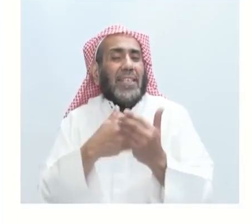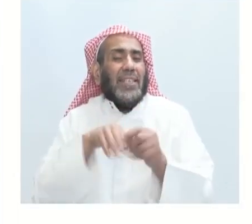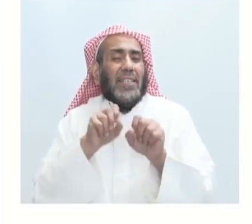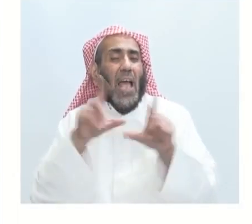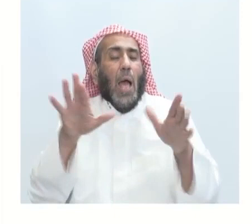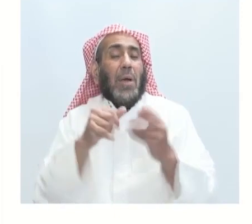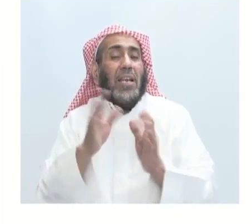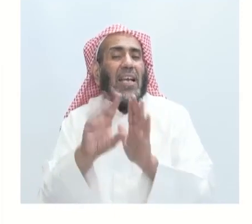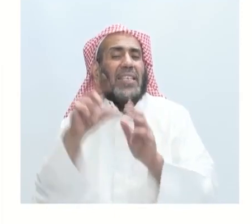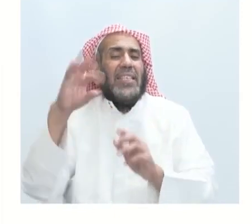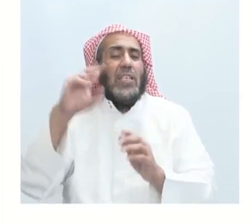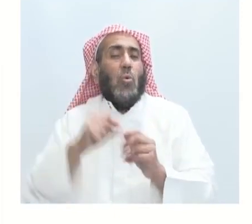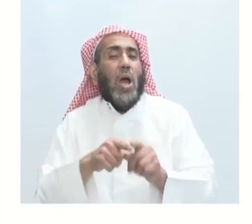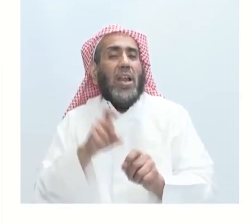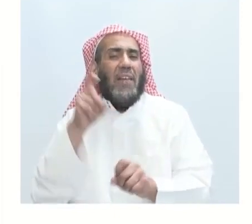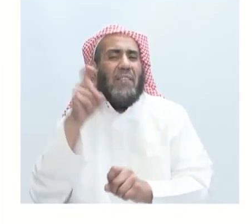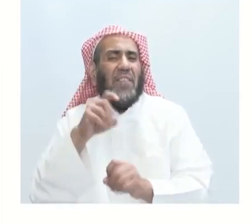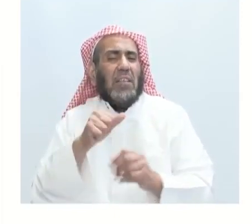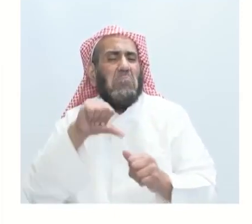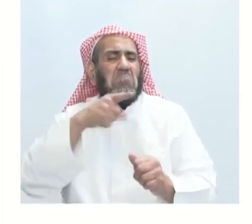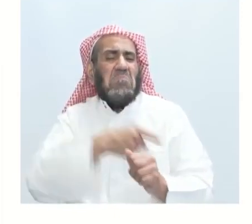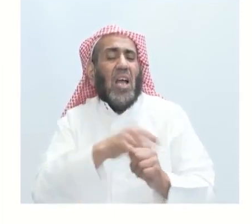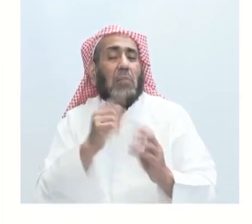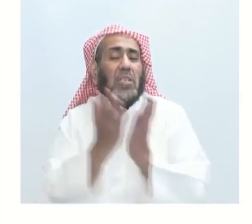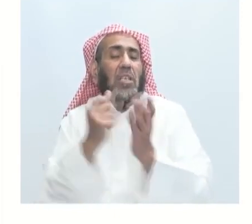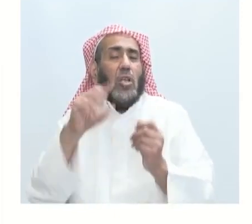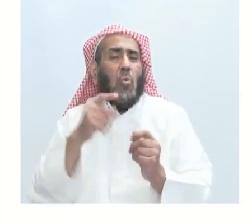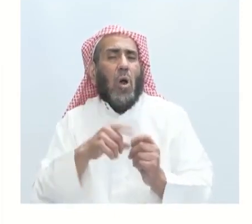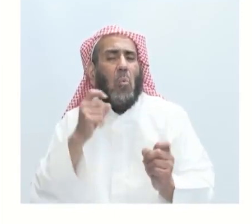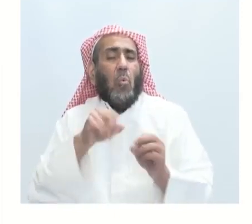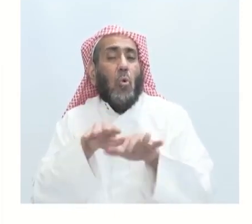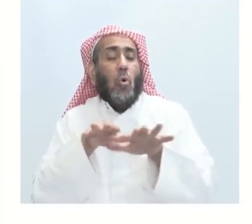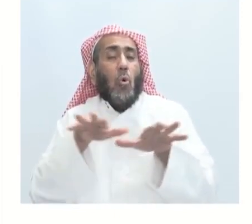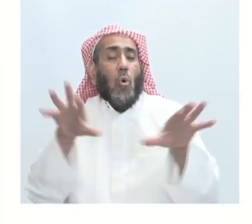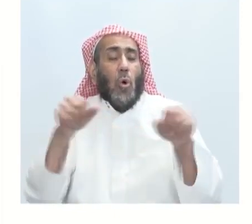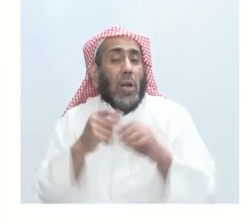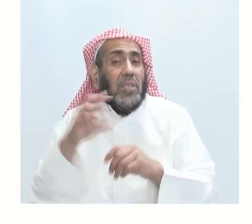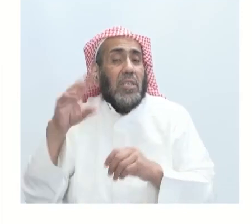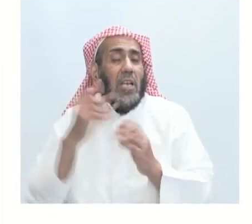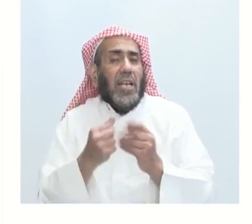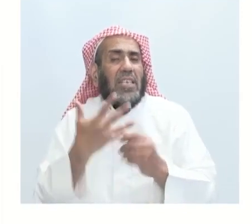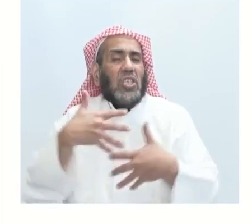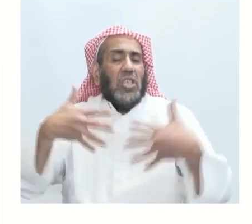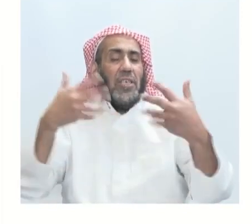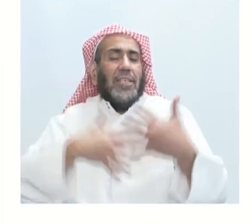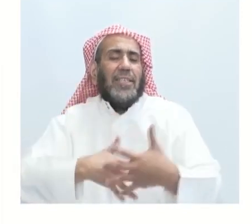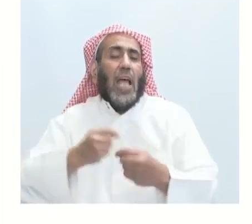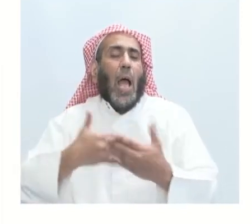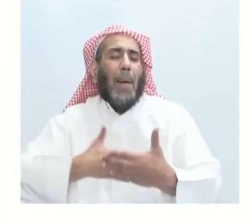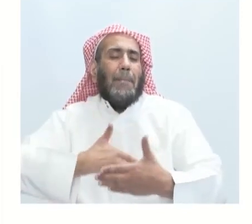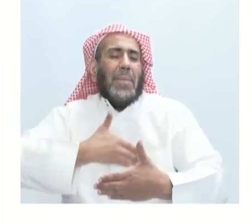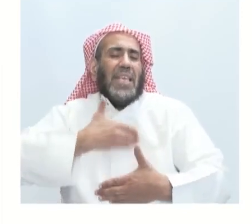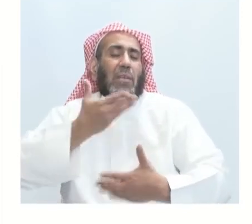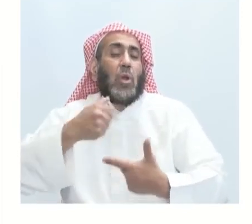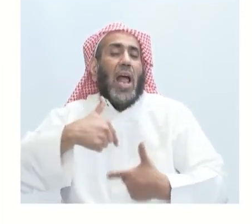اسمياه الديوان في نقد مدرسه الاحياء وبث اراء هذا الاتجاه ويرى جيل مدرسه الديوان ان الشعر تعبير